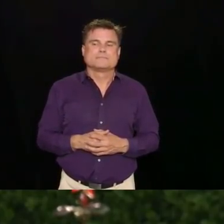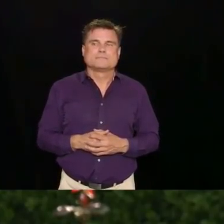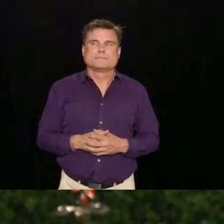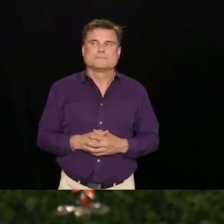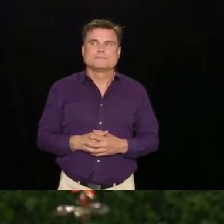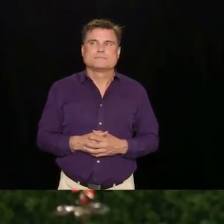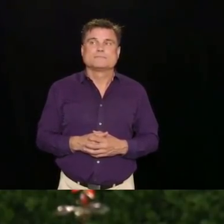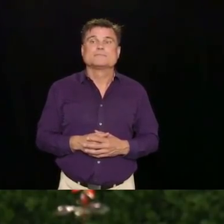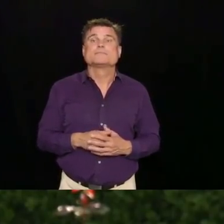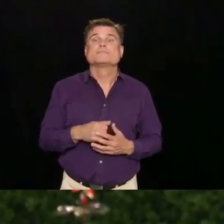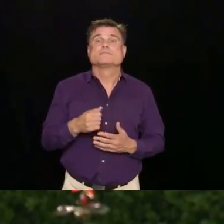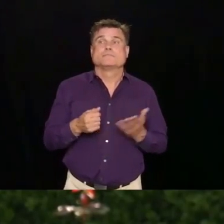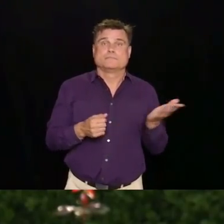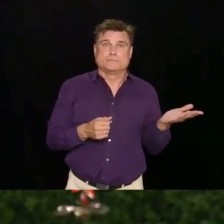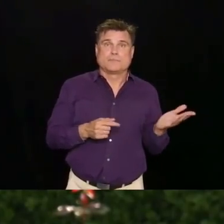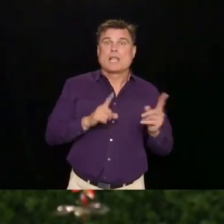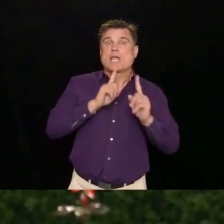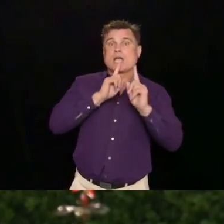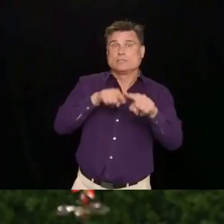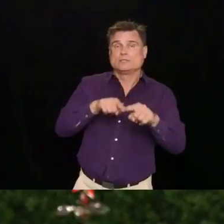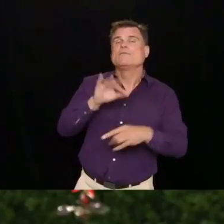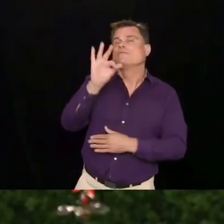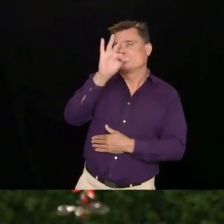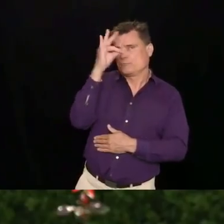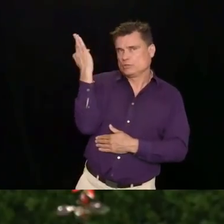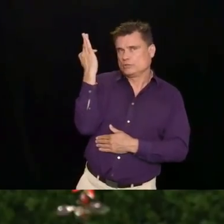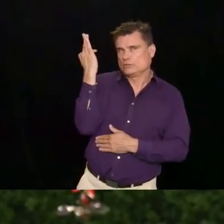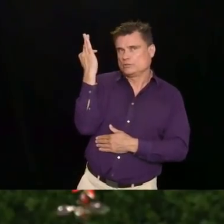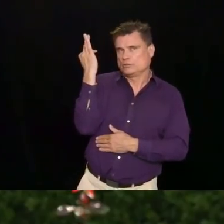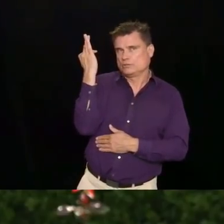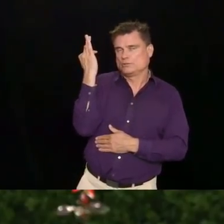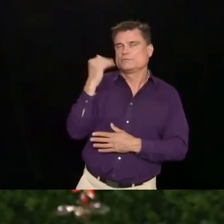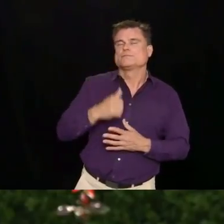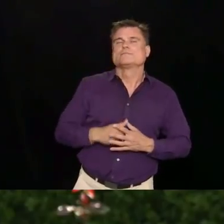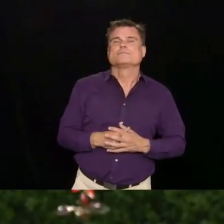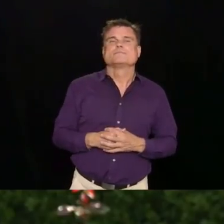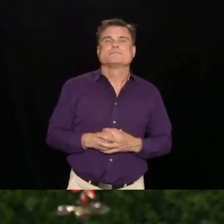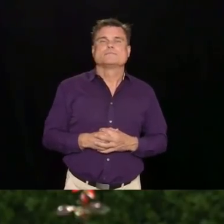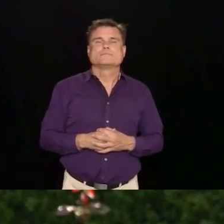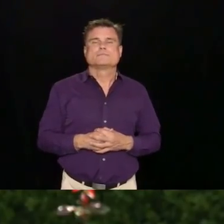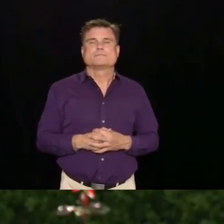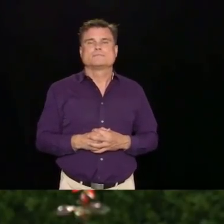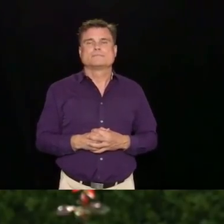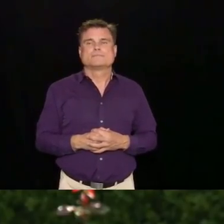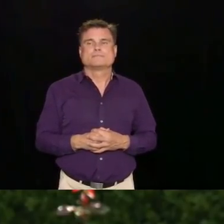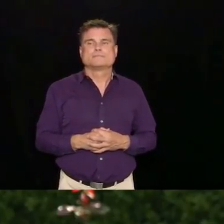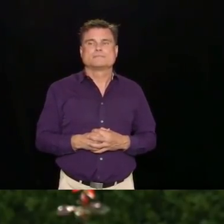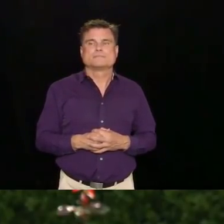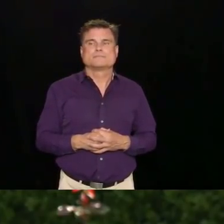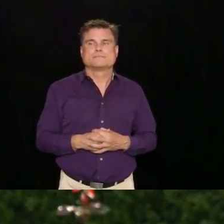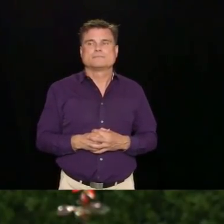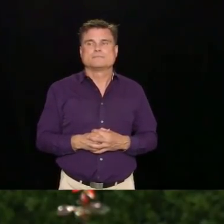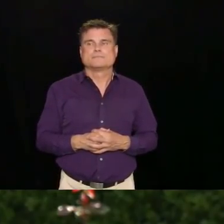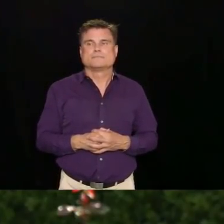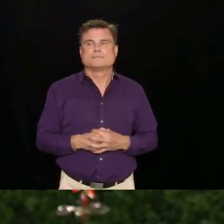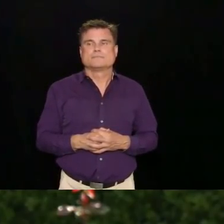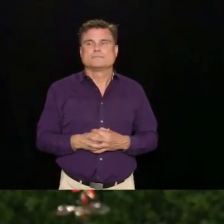premièrement, je vais faire, après un résumé de notre annonce aujourd'hui,